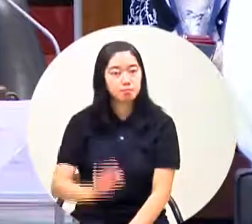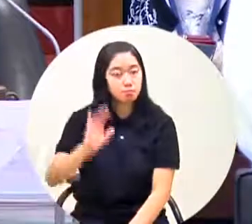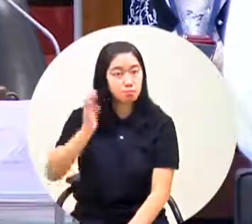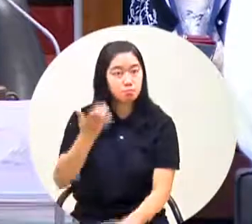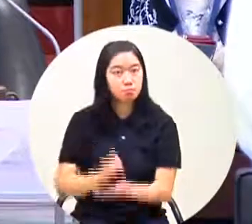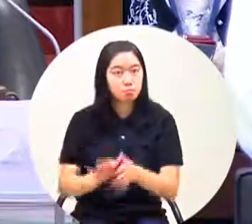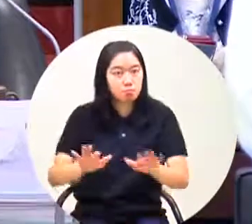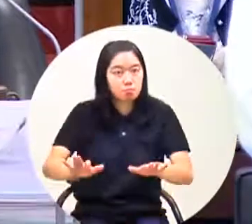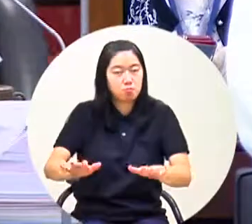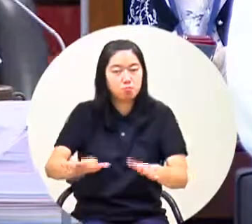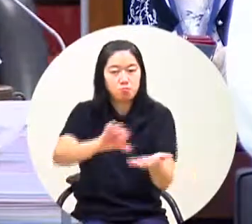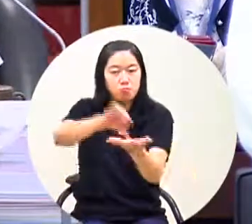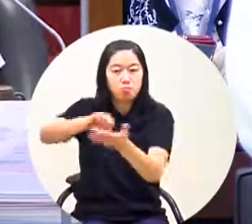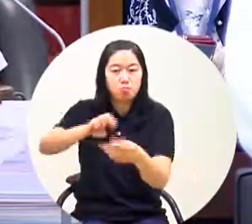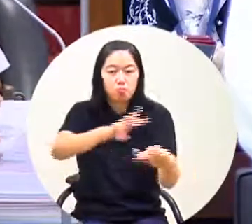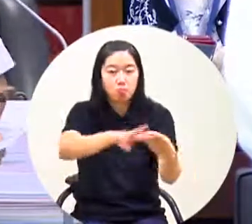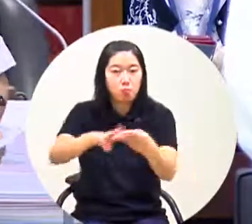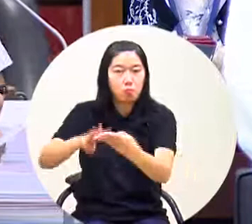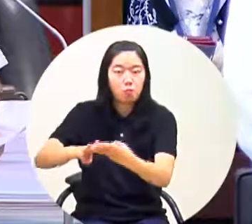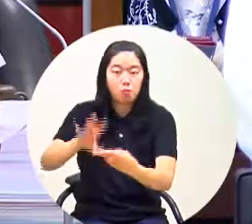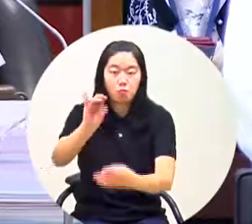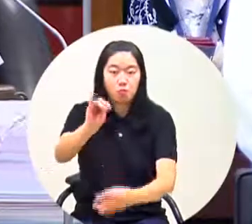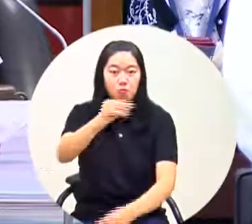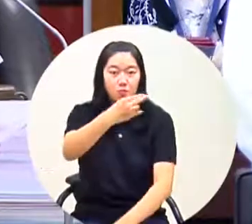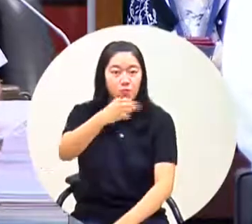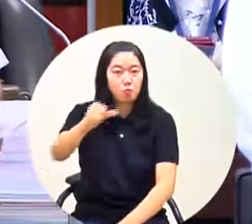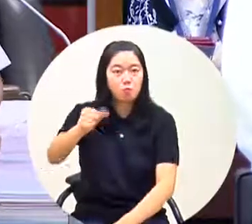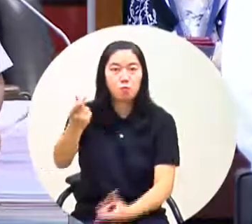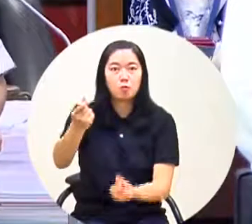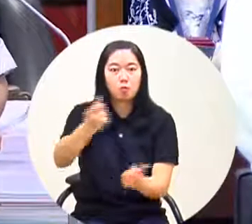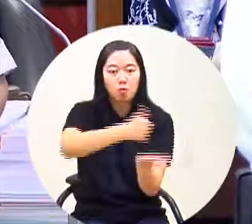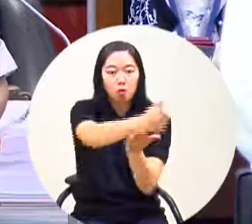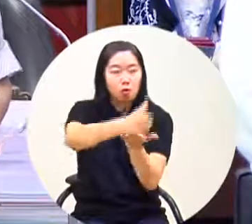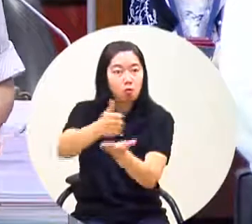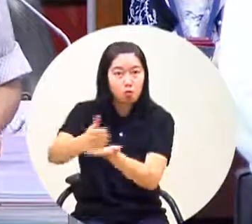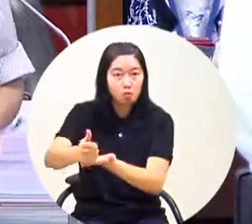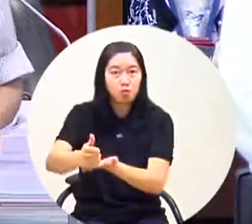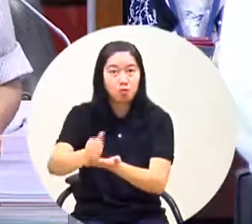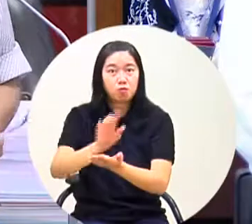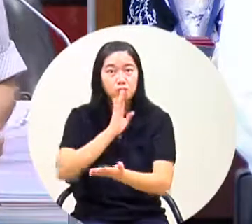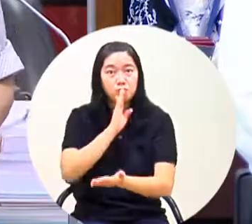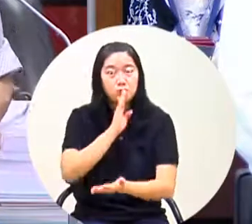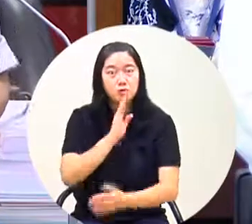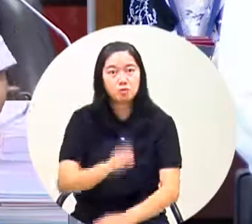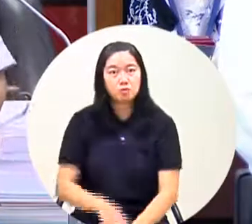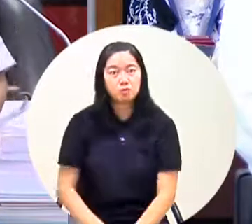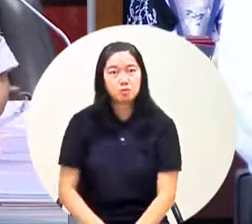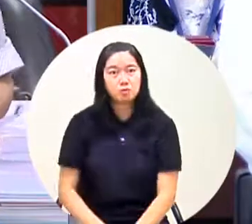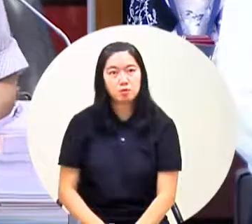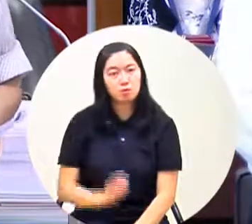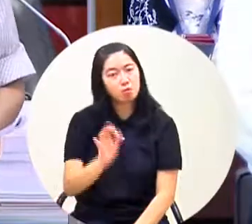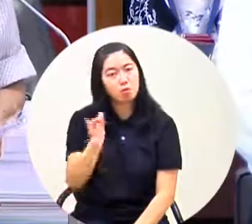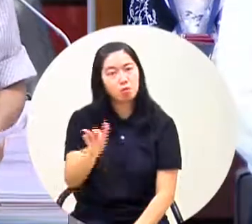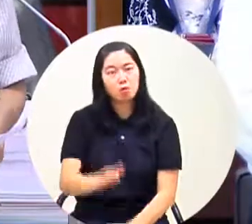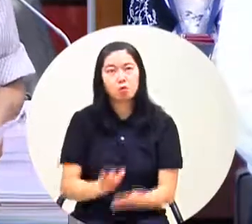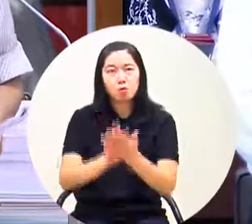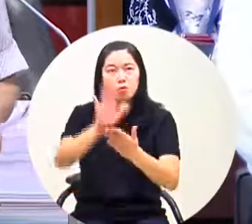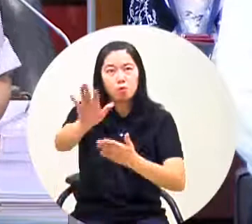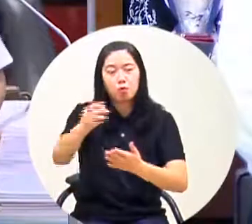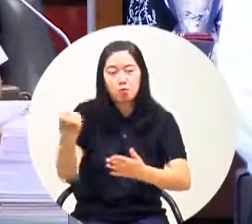溉用水还1000多公顷，还是使用着这些后进溪的水，所以为什么后进溪的